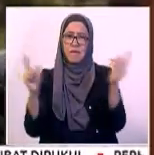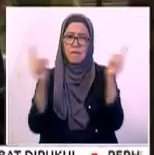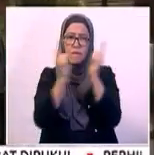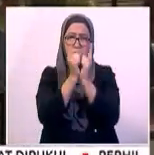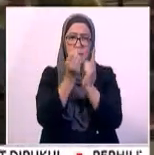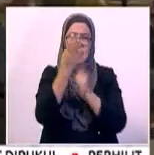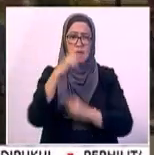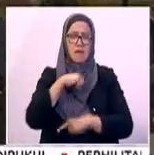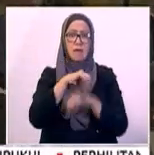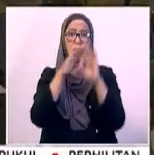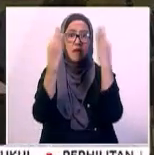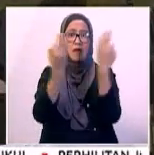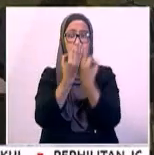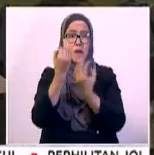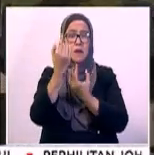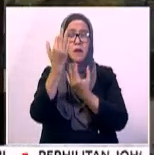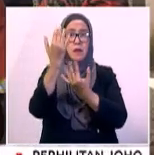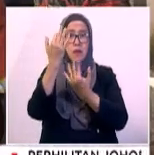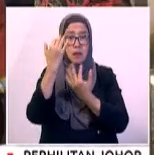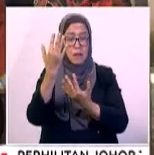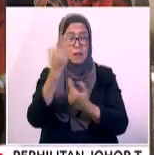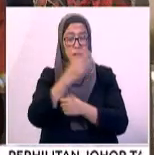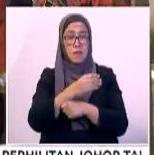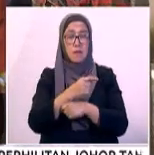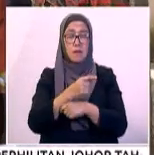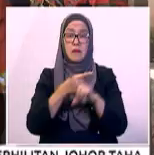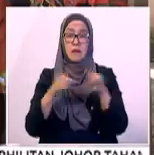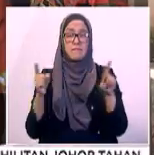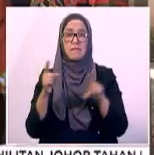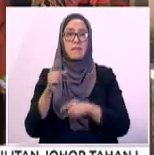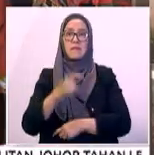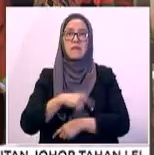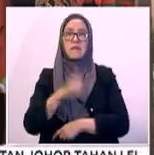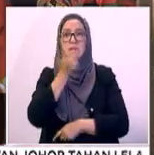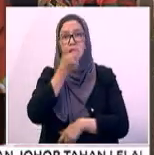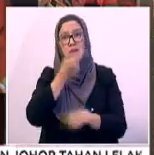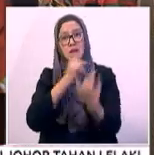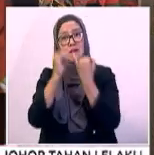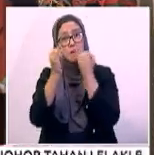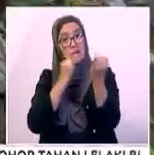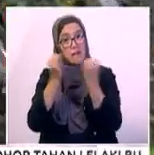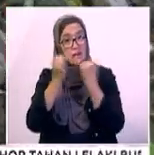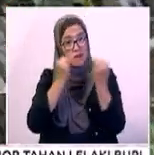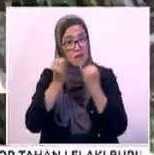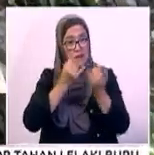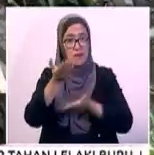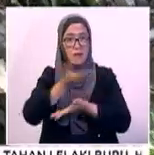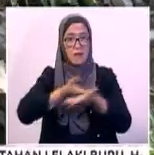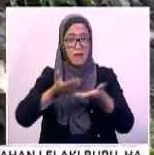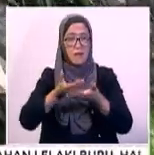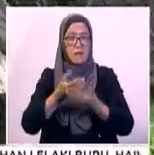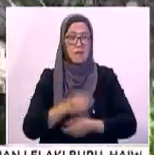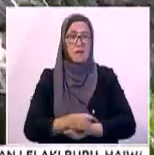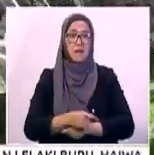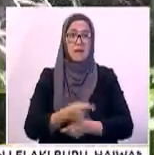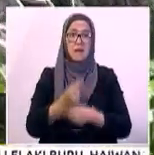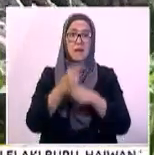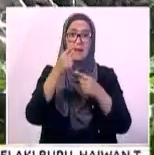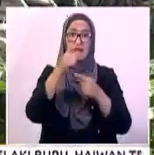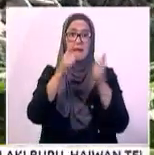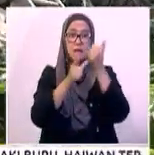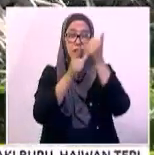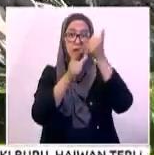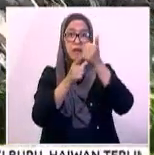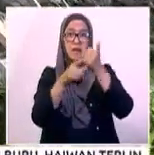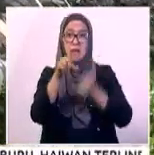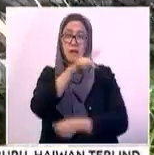yang berada di ruang menunggu. Mereka bagaimanapun enggan ditemubual. Sementara itu, Timbalan Ketua Zon Kota Baru, Jabatan Bomba